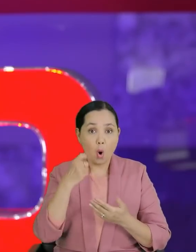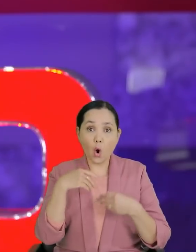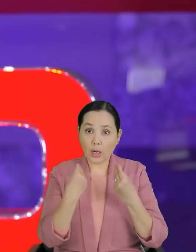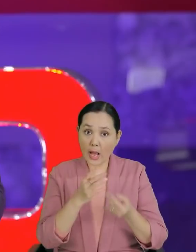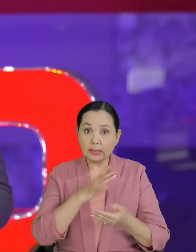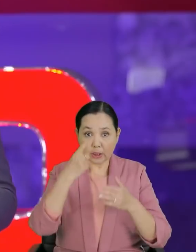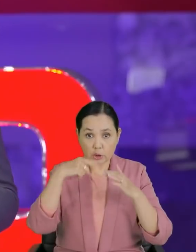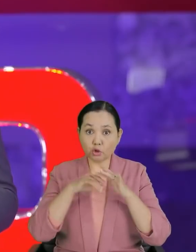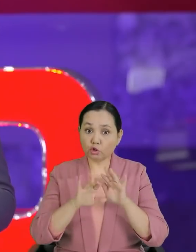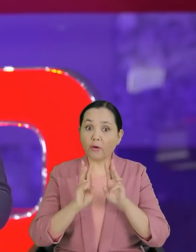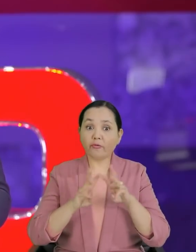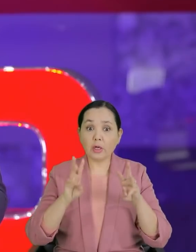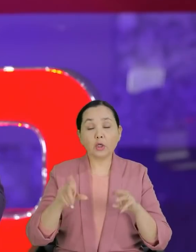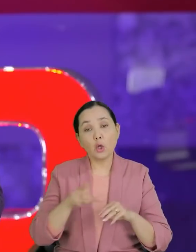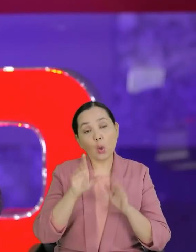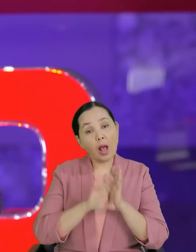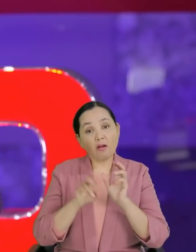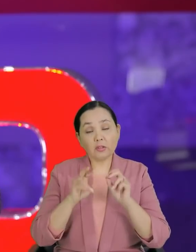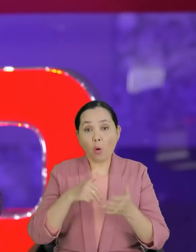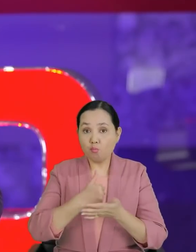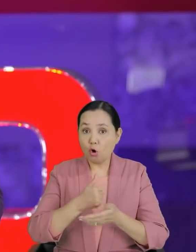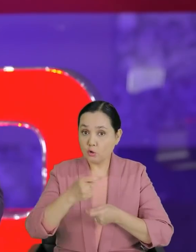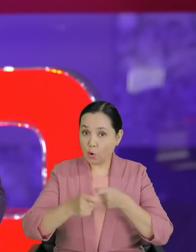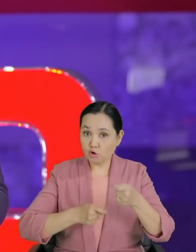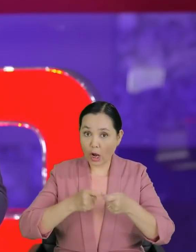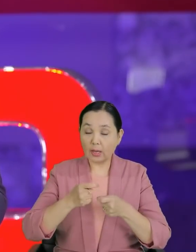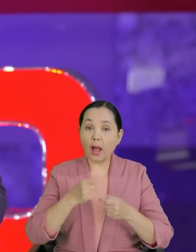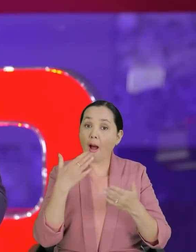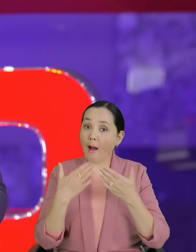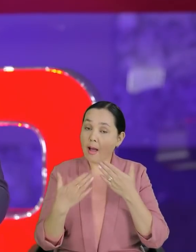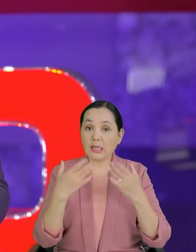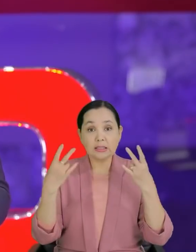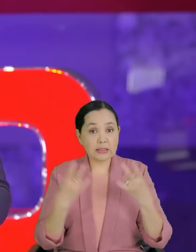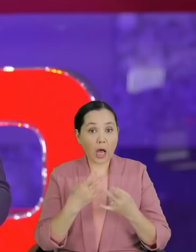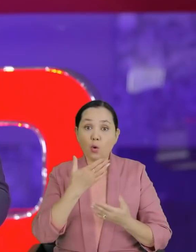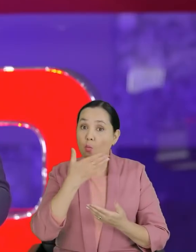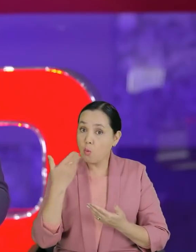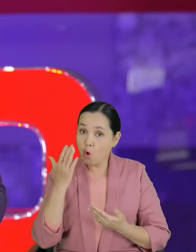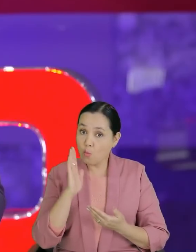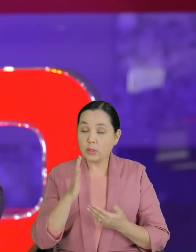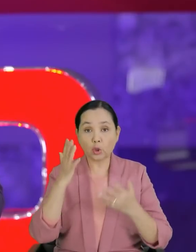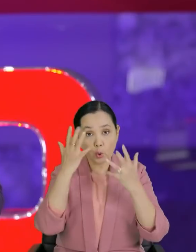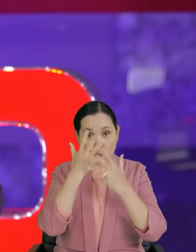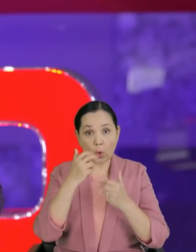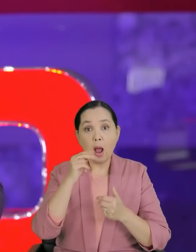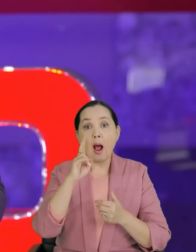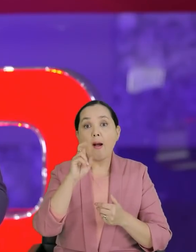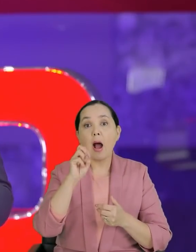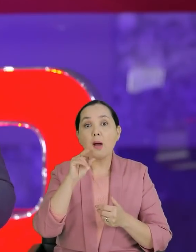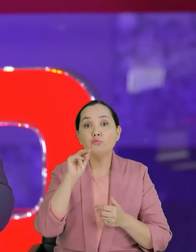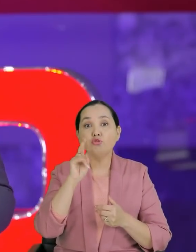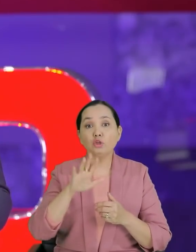ogohlantirgan. Ichki ishlar vazirligi yo'l harakati xavfsizligi bosh boshqarmasi esa agar zarurat bo'lmasa tunda Qamchiq